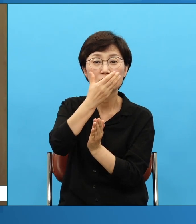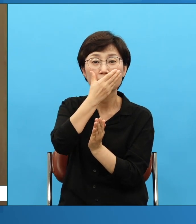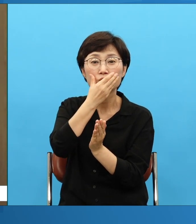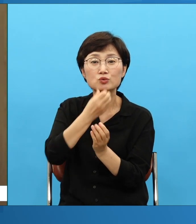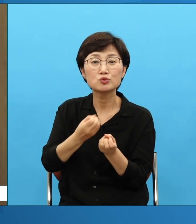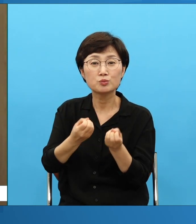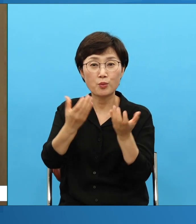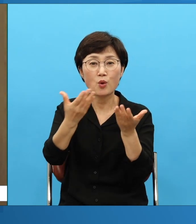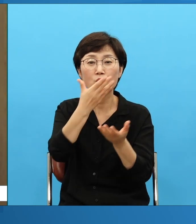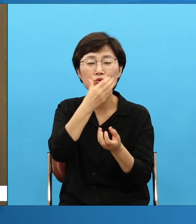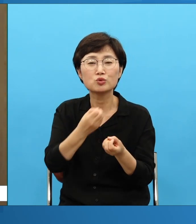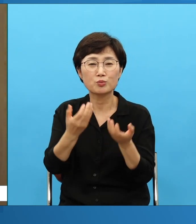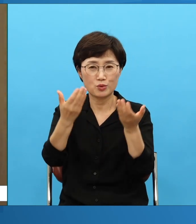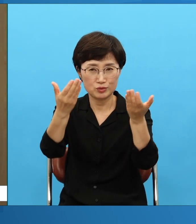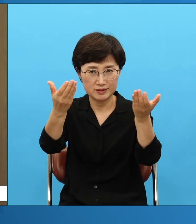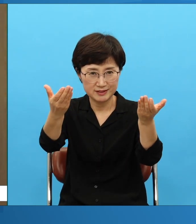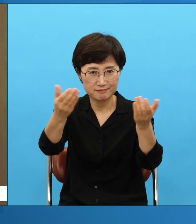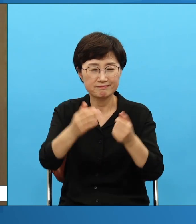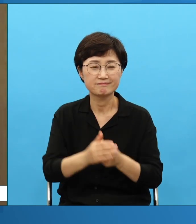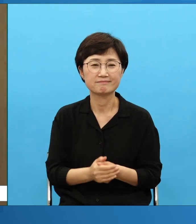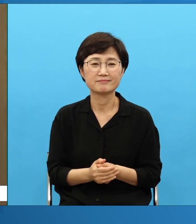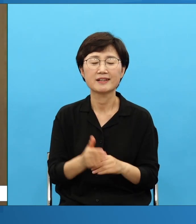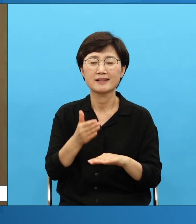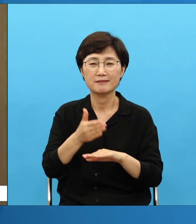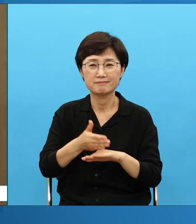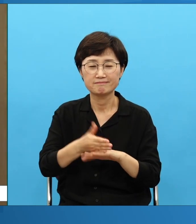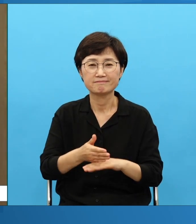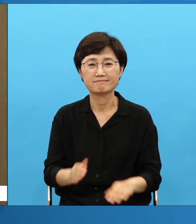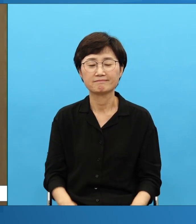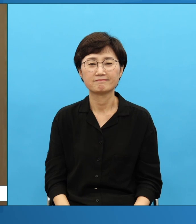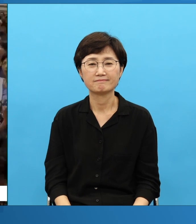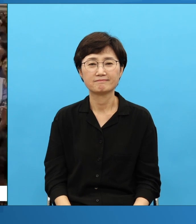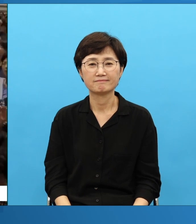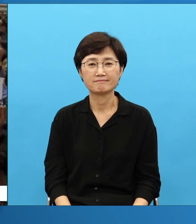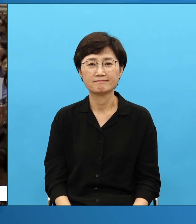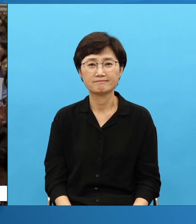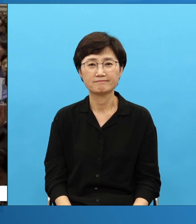축복하고 또 축하합니다. 감사합니다.